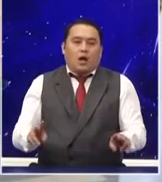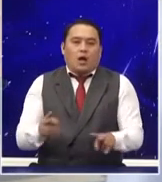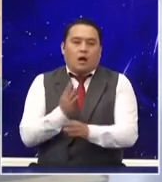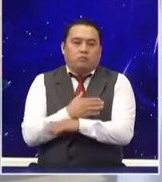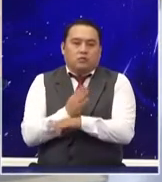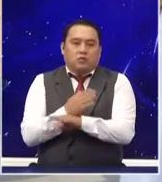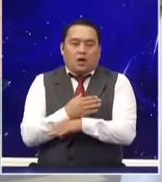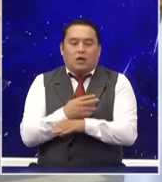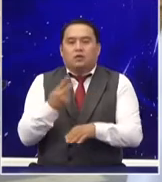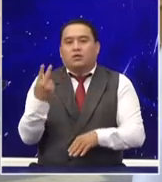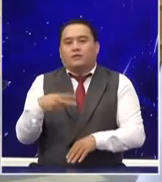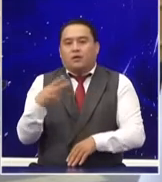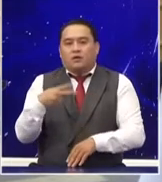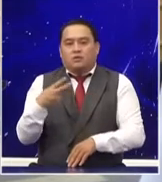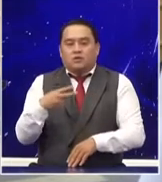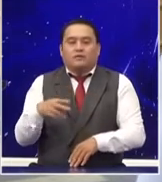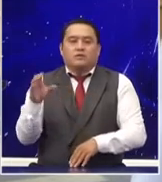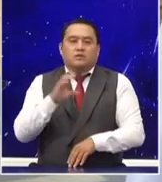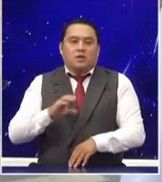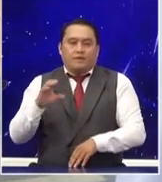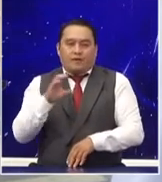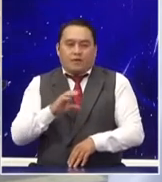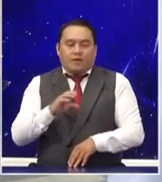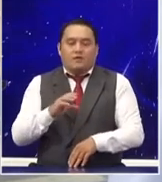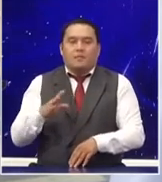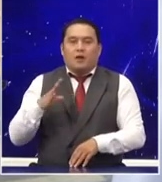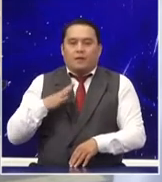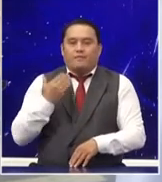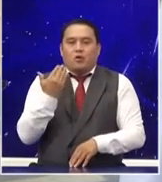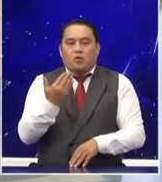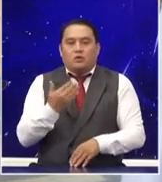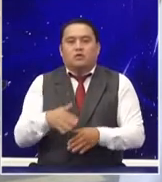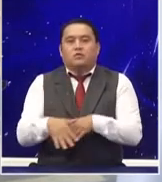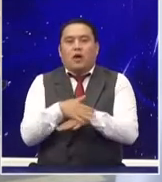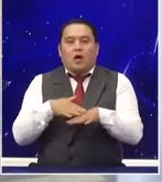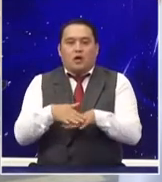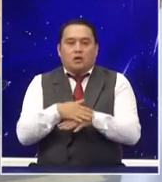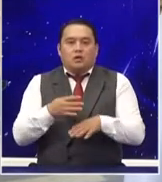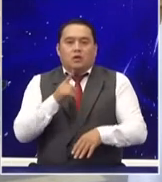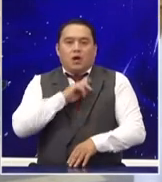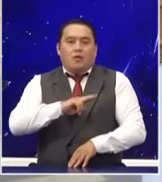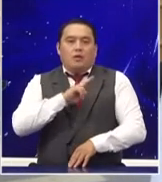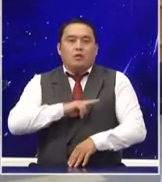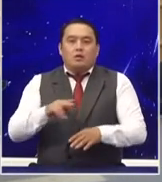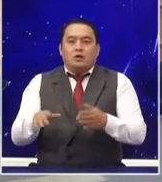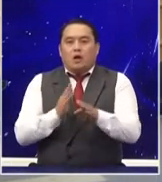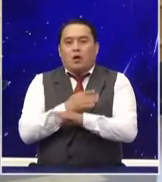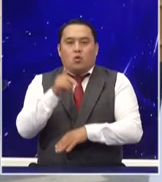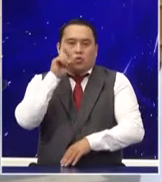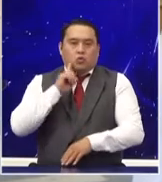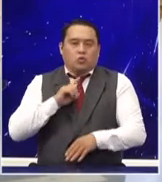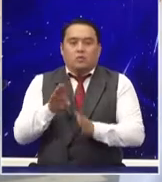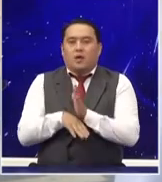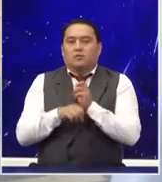Бірінші рейсіміз. Маршрут Алматы-Капчагай начал курсировать 20 сентября. Для населения, которое трудится в мегаполисе, для их удобства